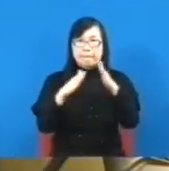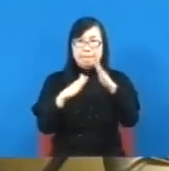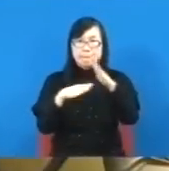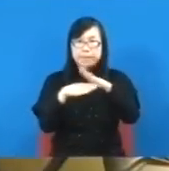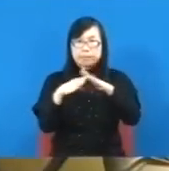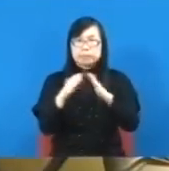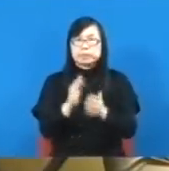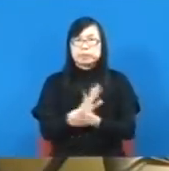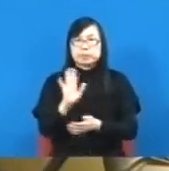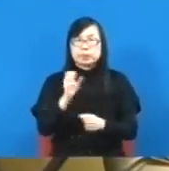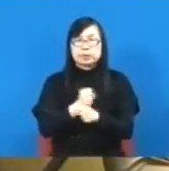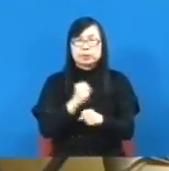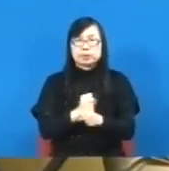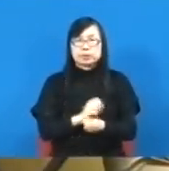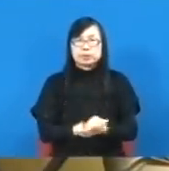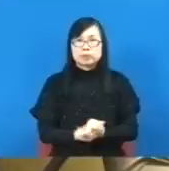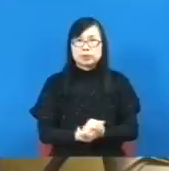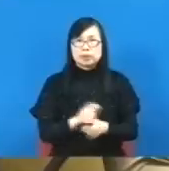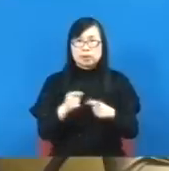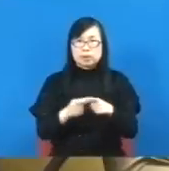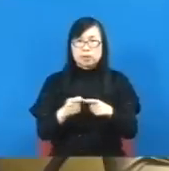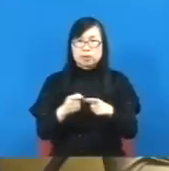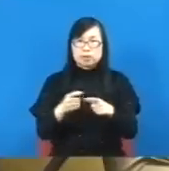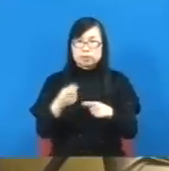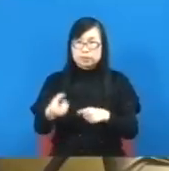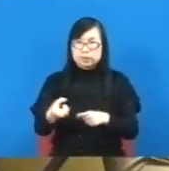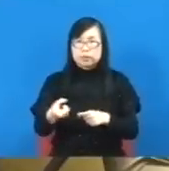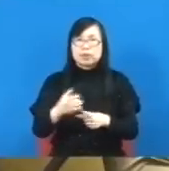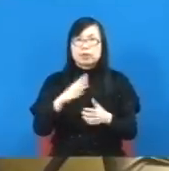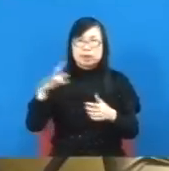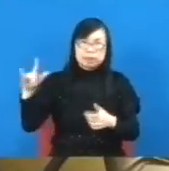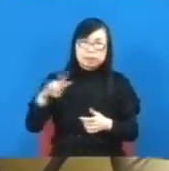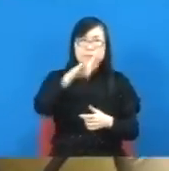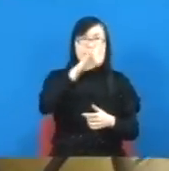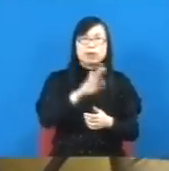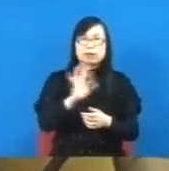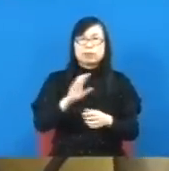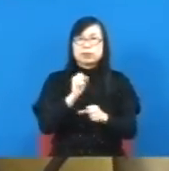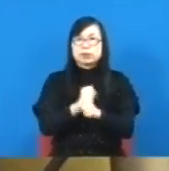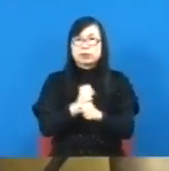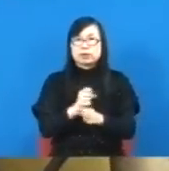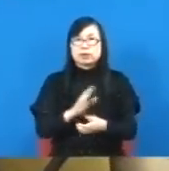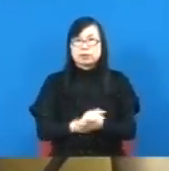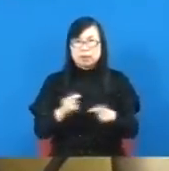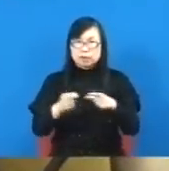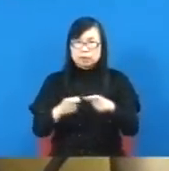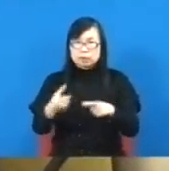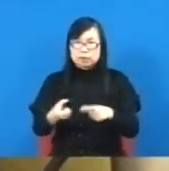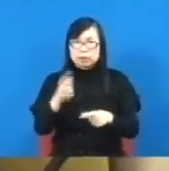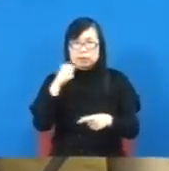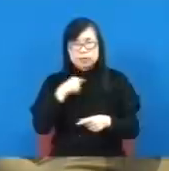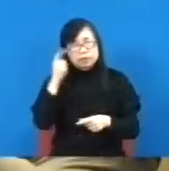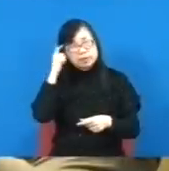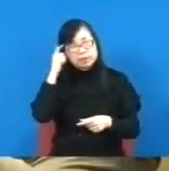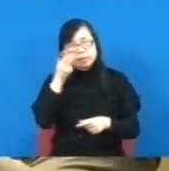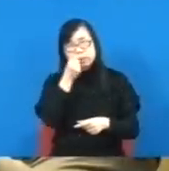啲嘢咧就唔做啦，係咪啊？公費去旅遊啊、出差啊、留學唔做啦。 其實啲公費點開？我真係幾有興趣想